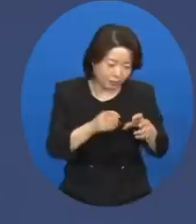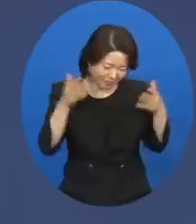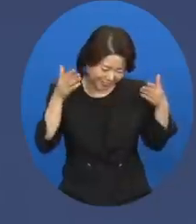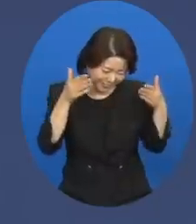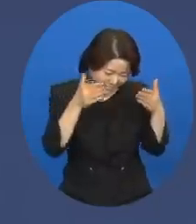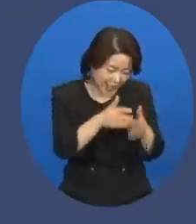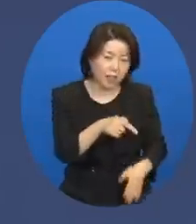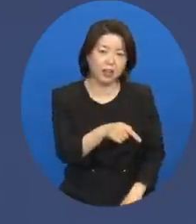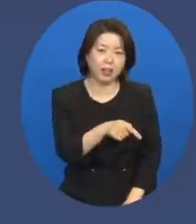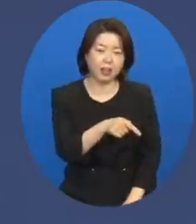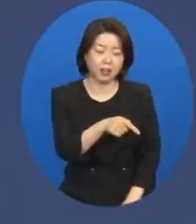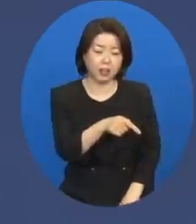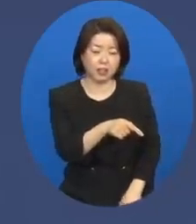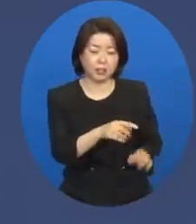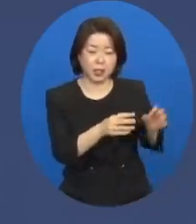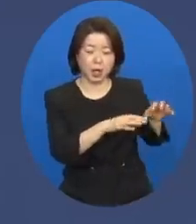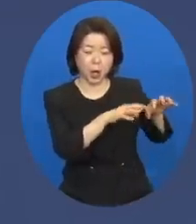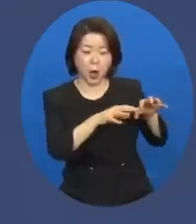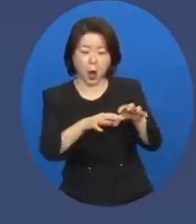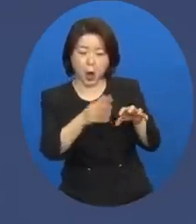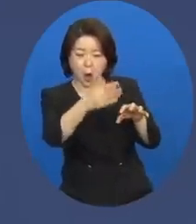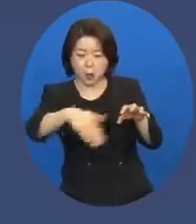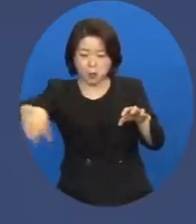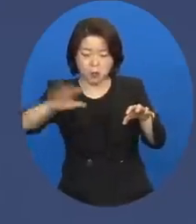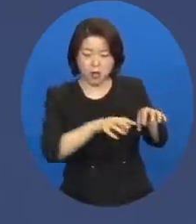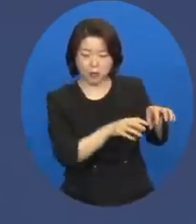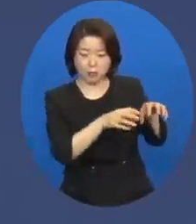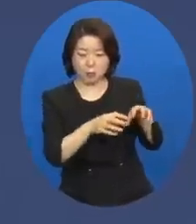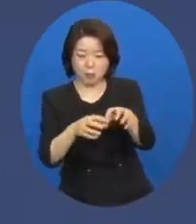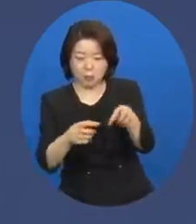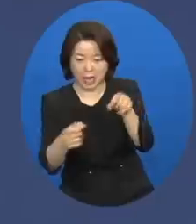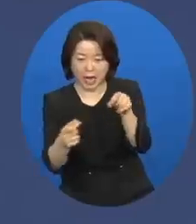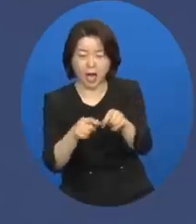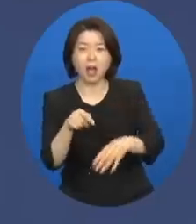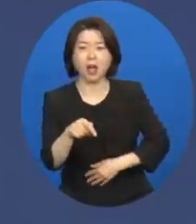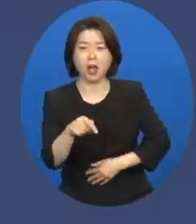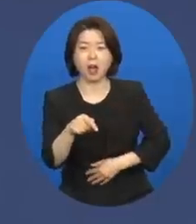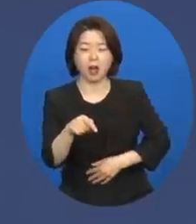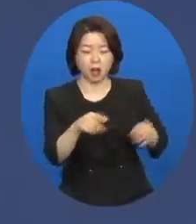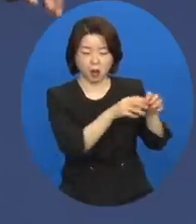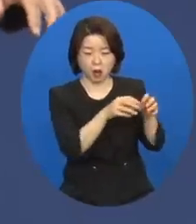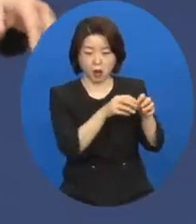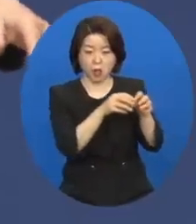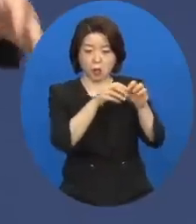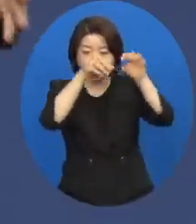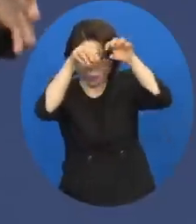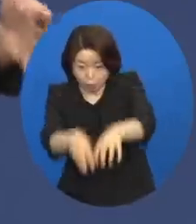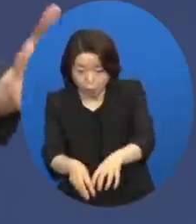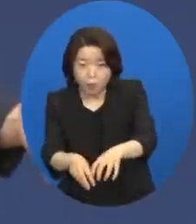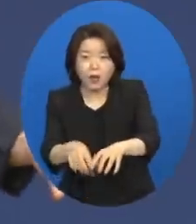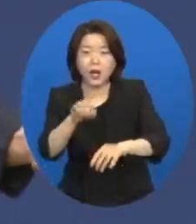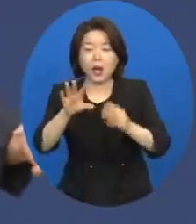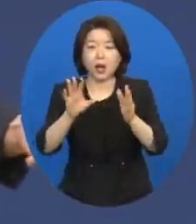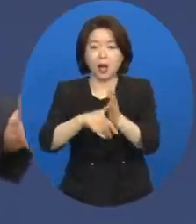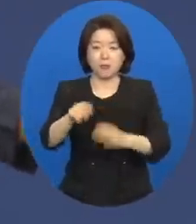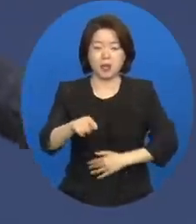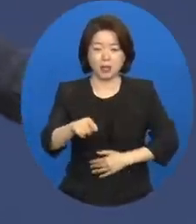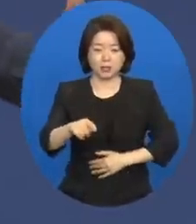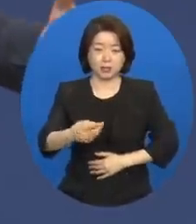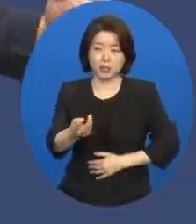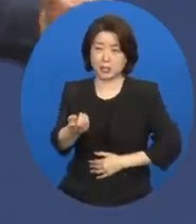보면 점점 다가오는데 이제 뚝 떨어지기를 시작하면 그때 이제